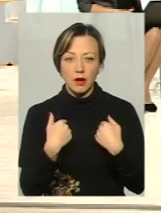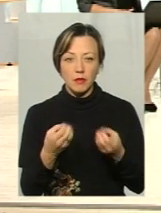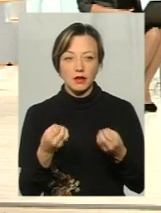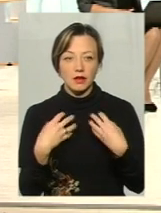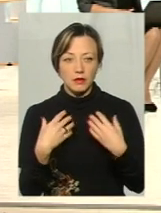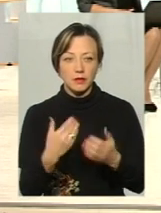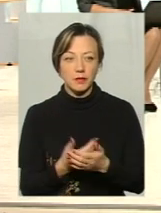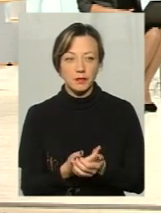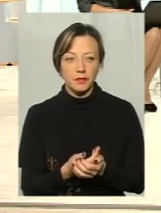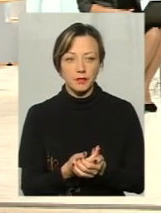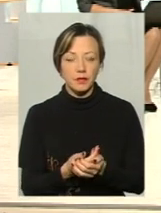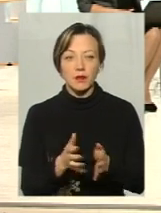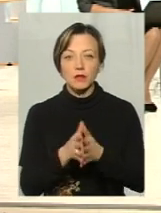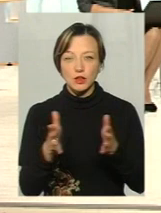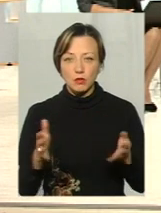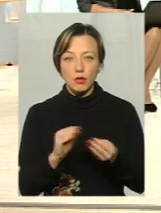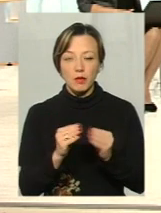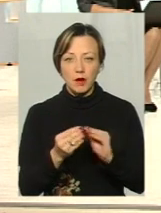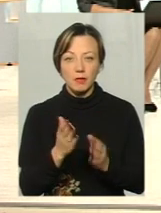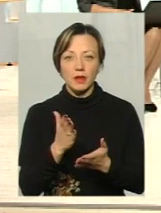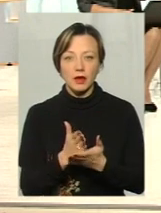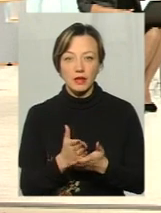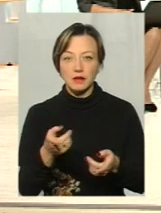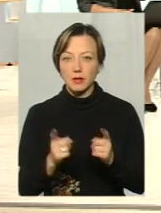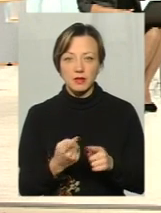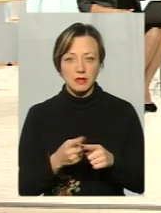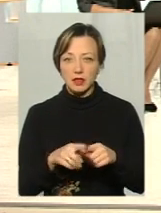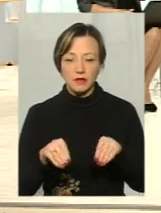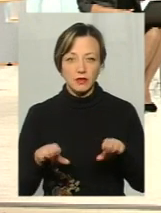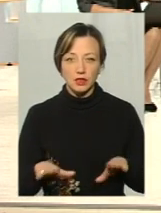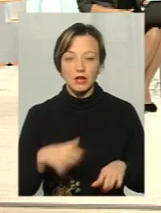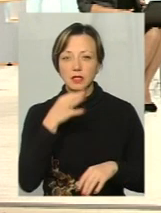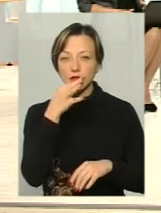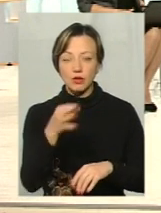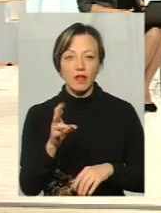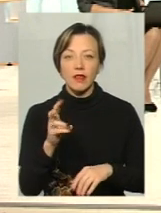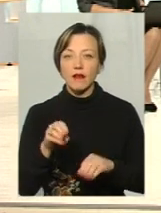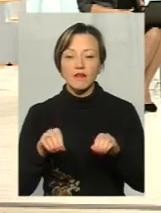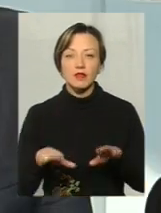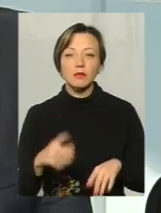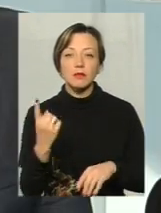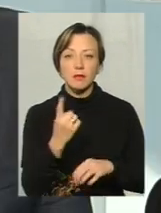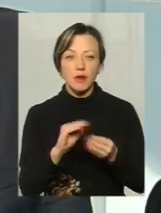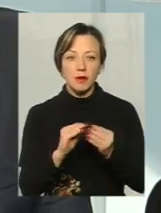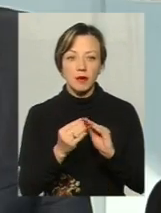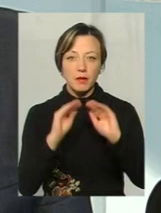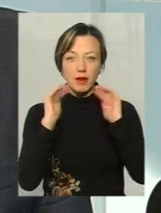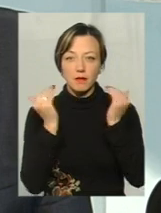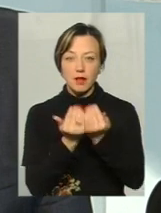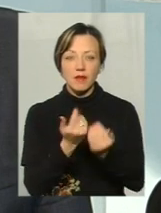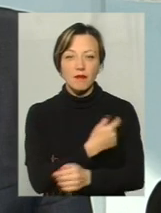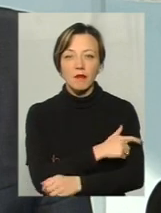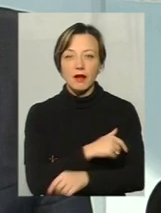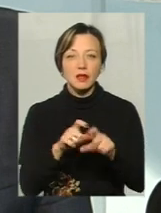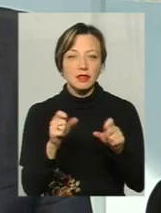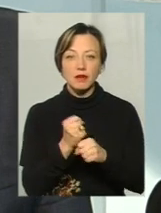це. Тобто більшість проблем, які є, насправді це не вирішить. Ні, я вам скажу, що не вирішиться. Во-первых, проблема з реанімацією. В больниці не